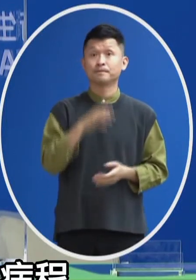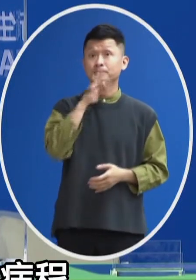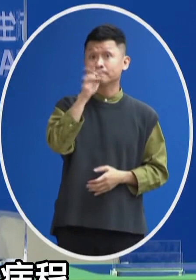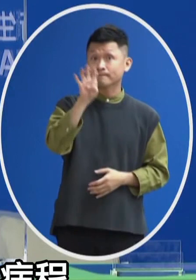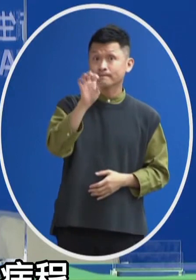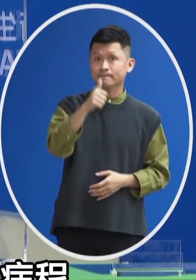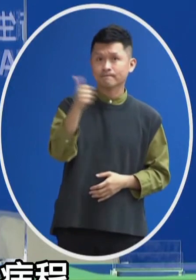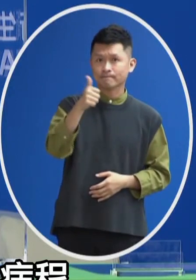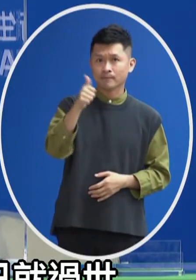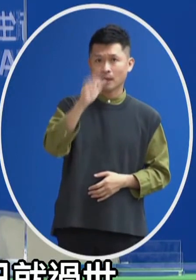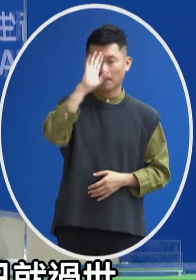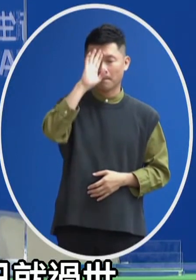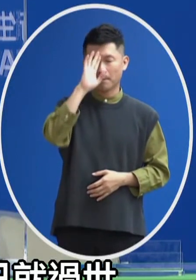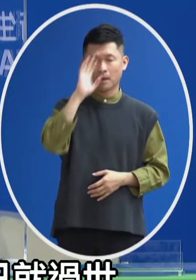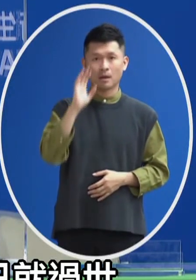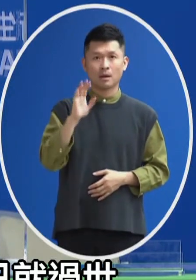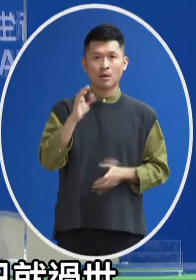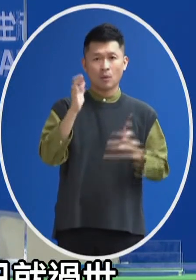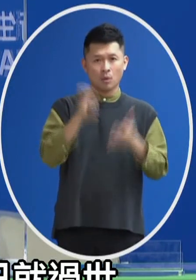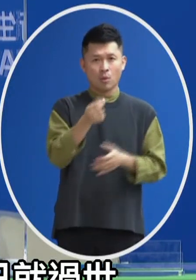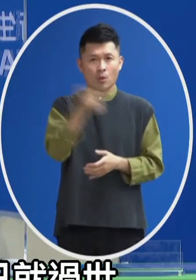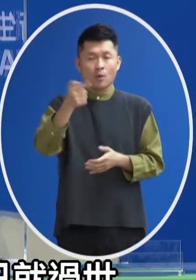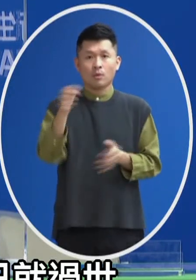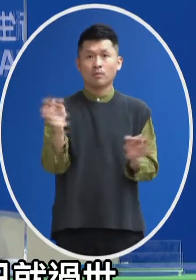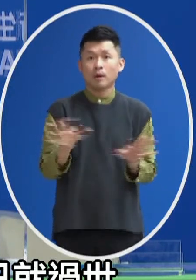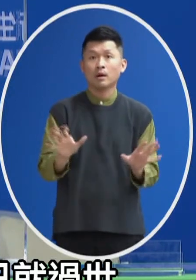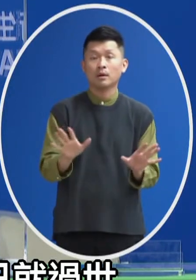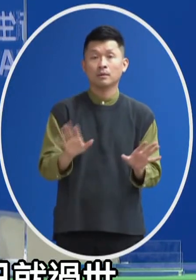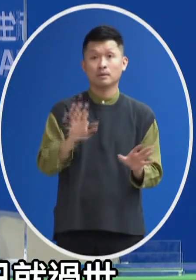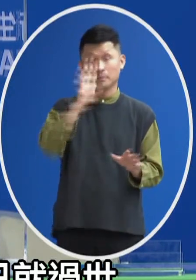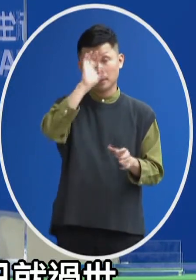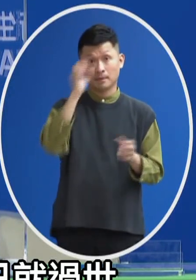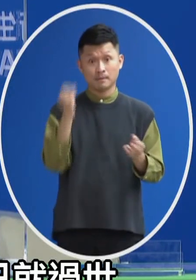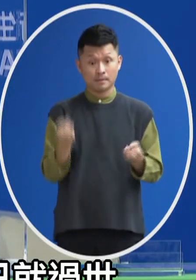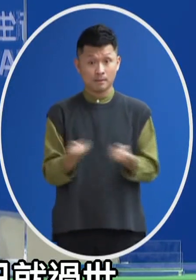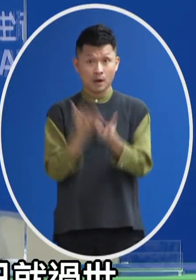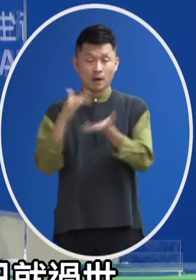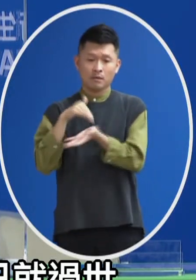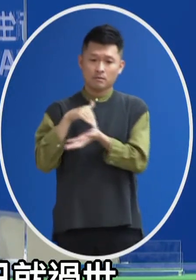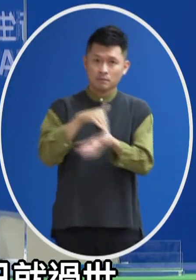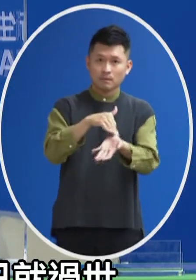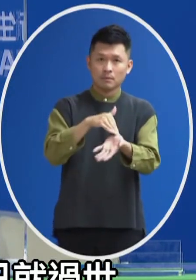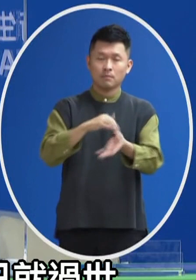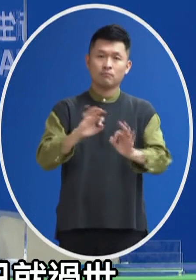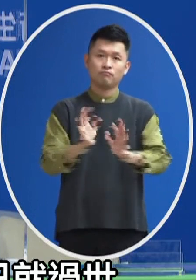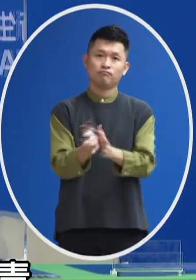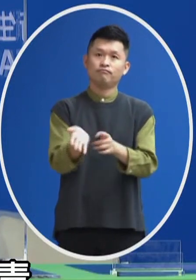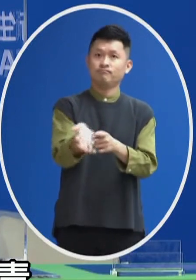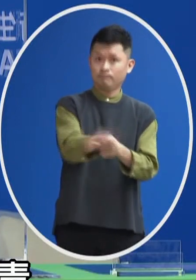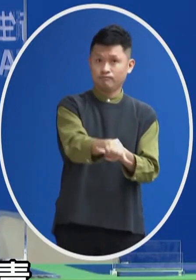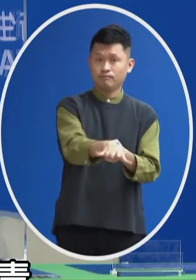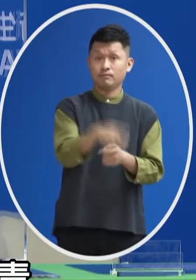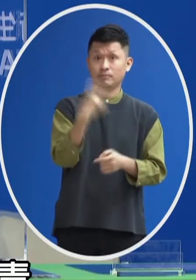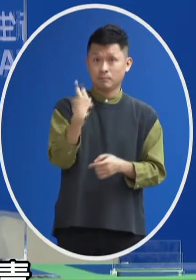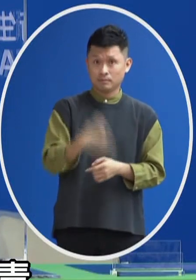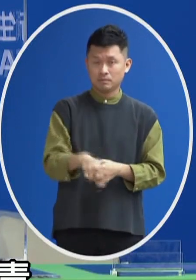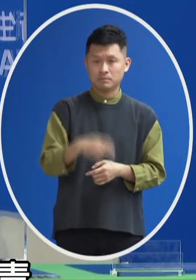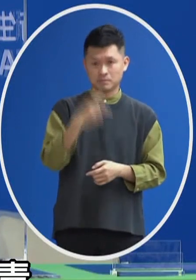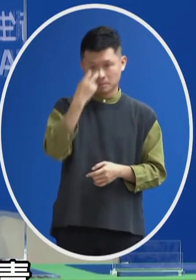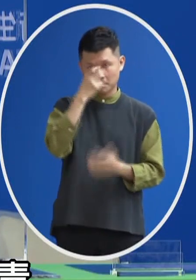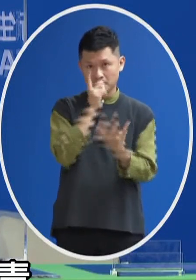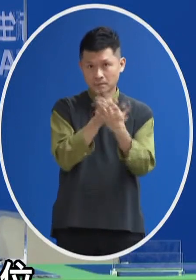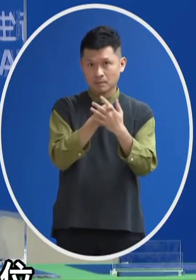男性的病程比较快速，我在发病就诊的当日就过世，那也检验出有新冠